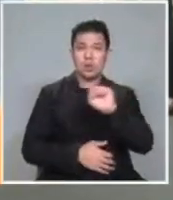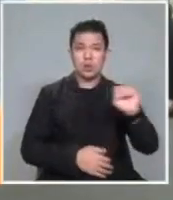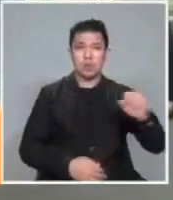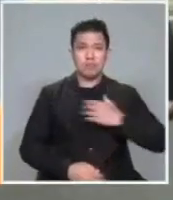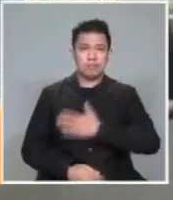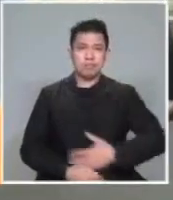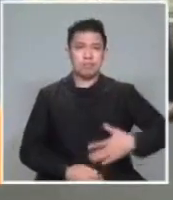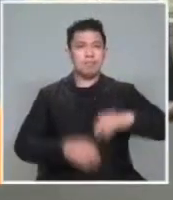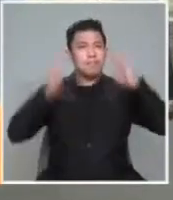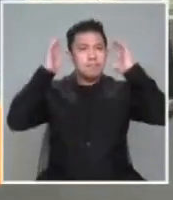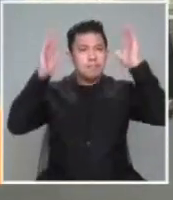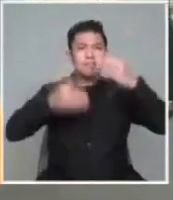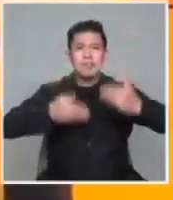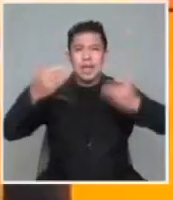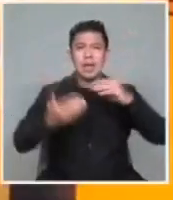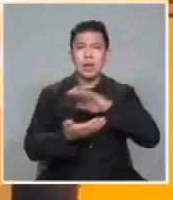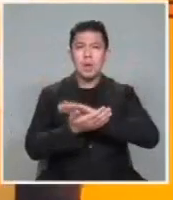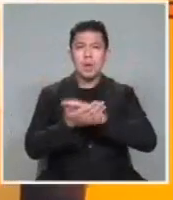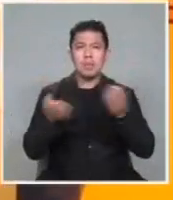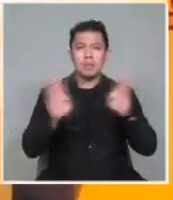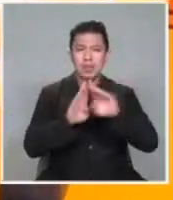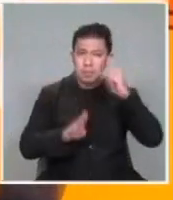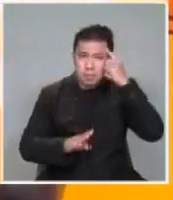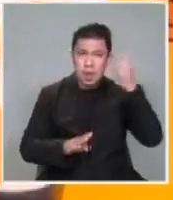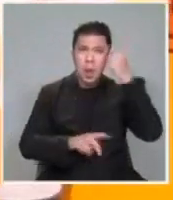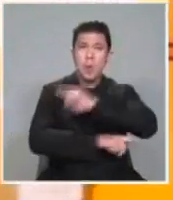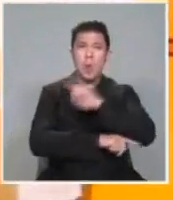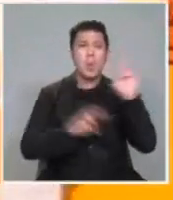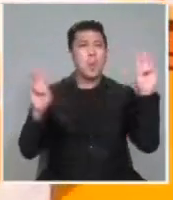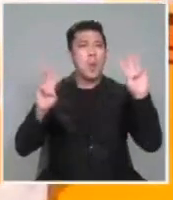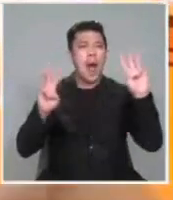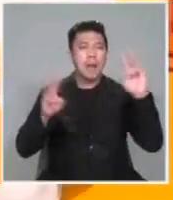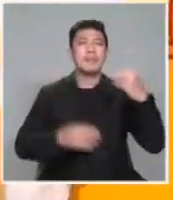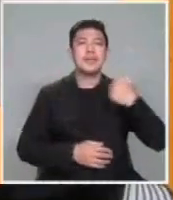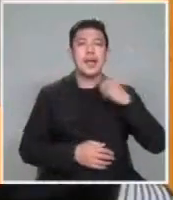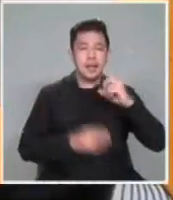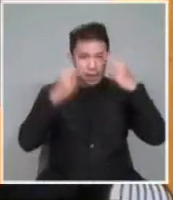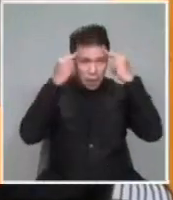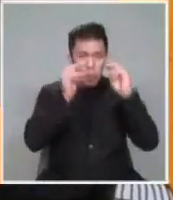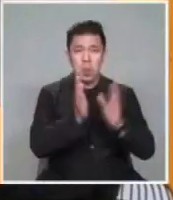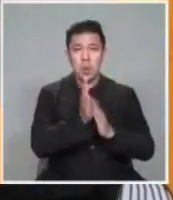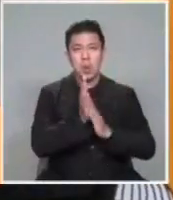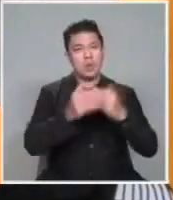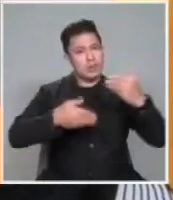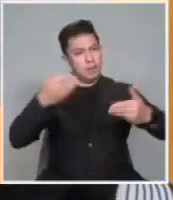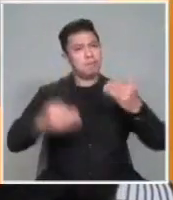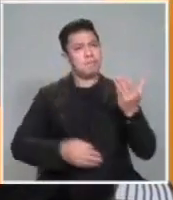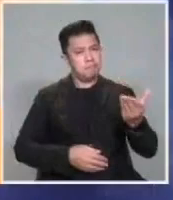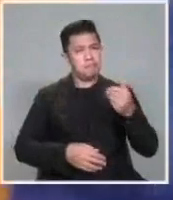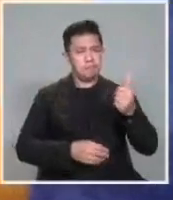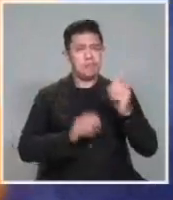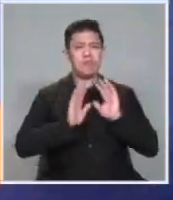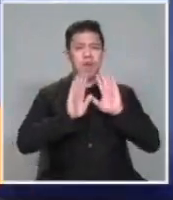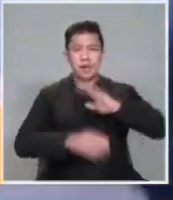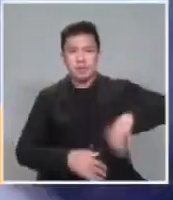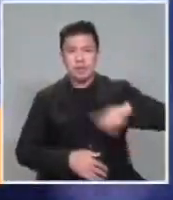ดบูธประชาสัมพันธ์กิจกรรมปิดเทอมสร้างสรรค์อัศจรรย์วันว่างซึ่งนายกรัฐมนตรีก็ได้มีการชื่นชมกิจกรรมนี้และฝากให้ทุกค